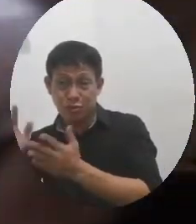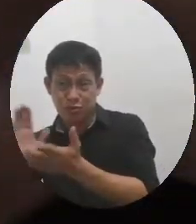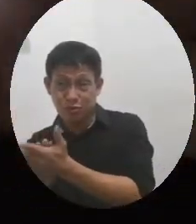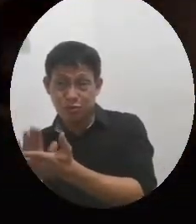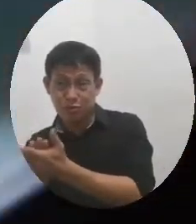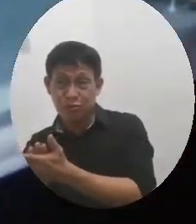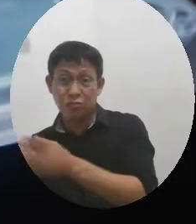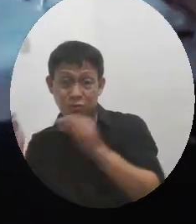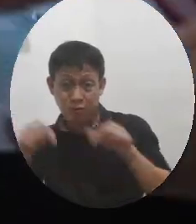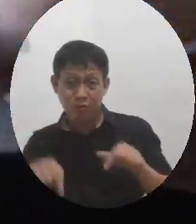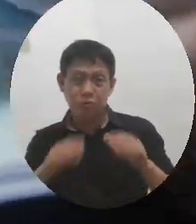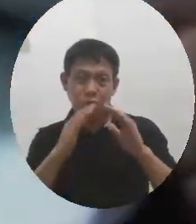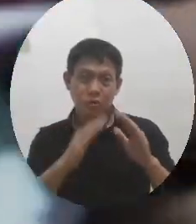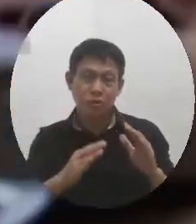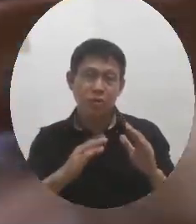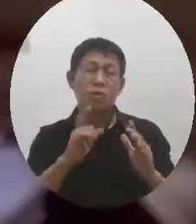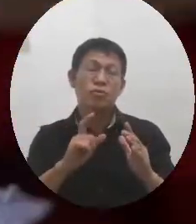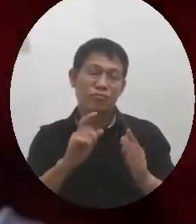na